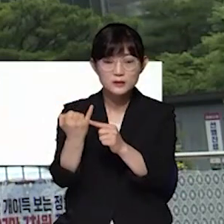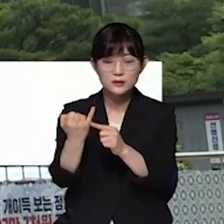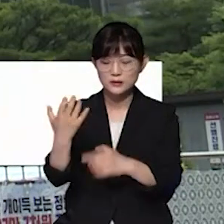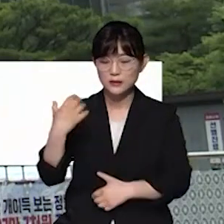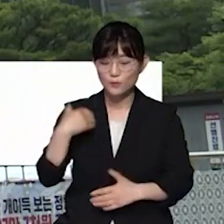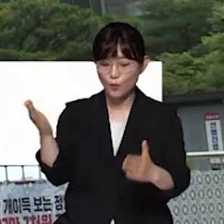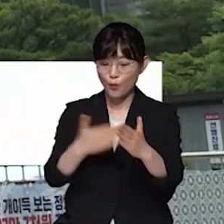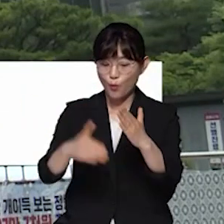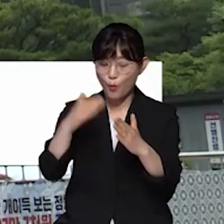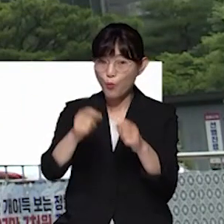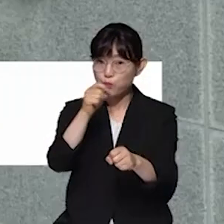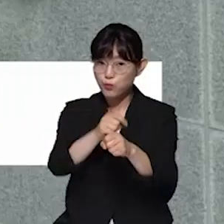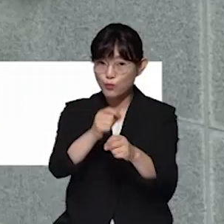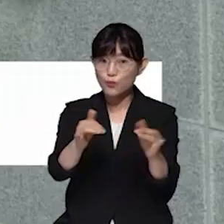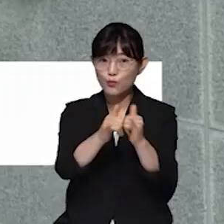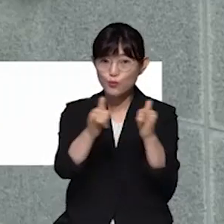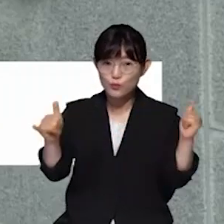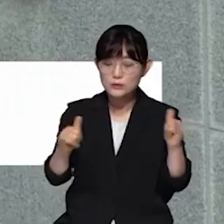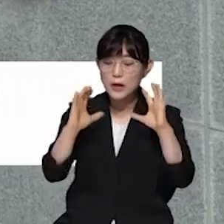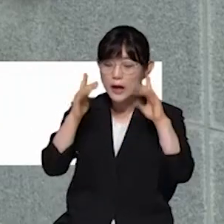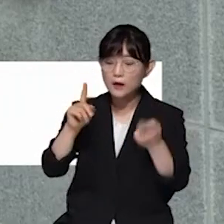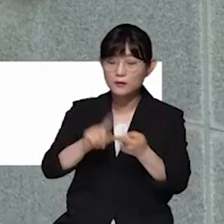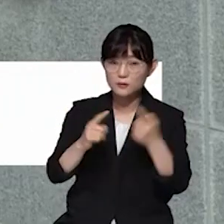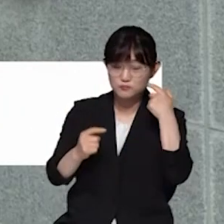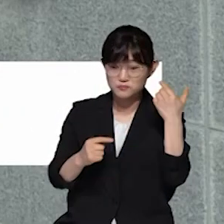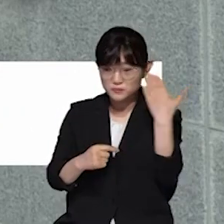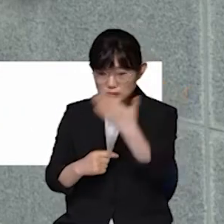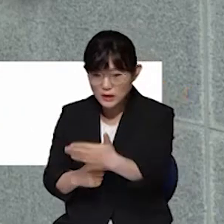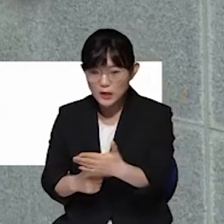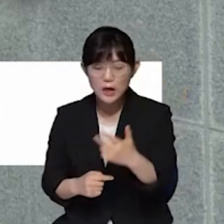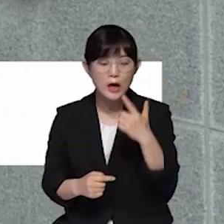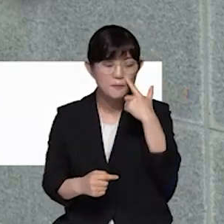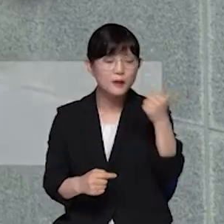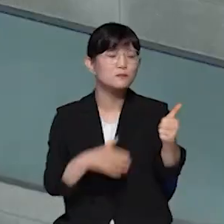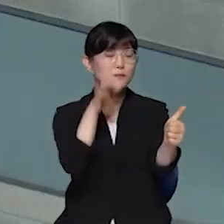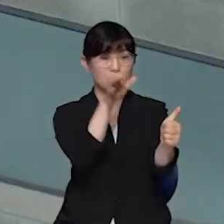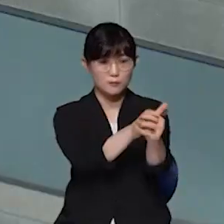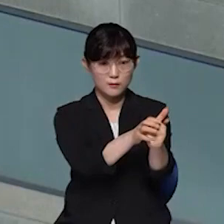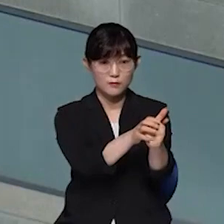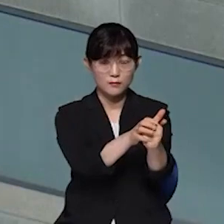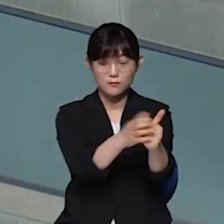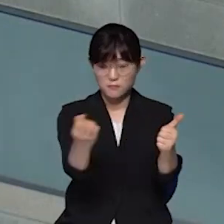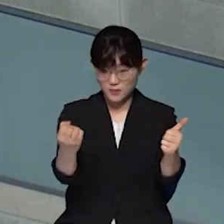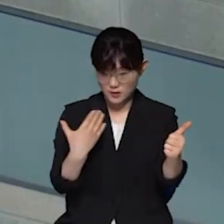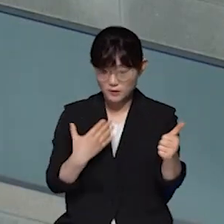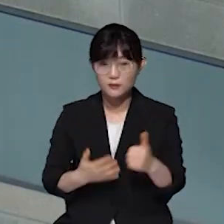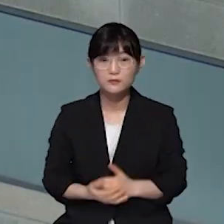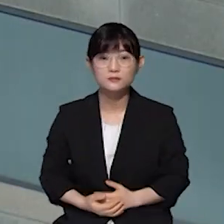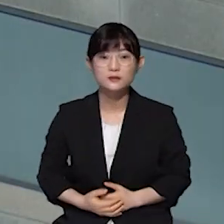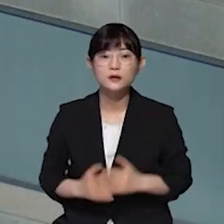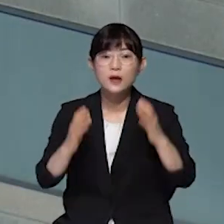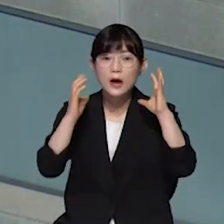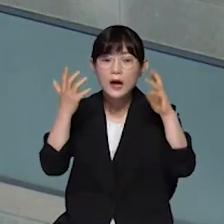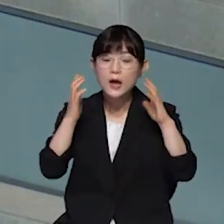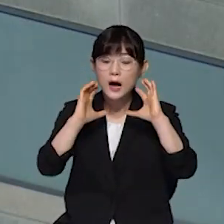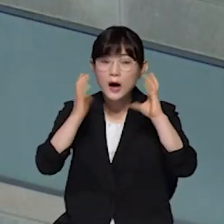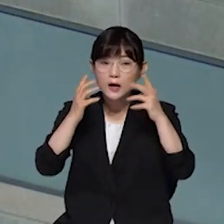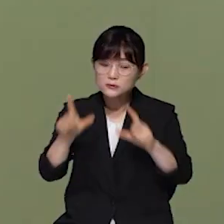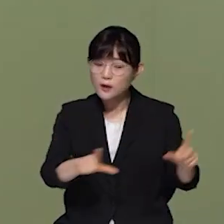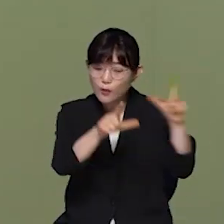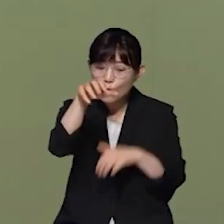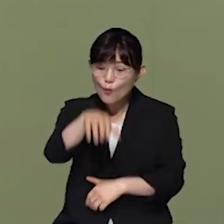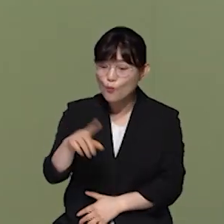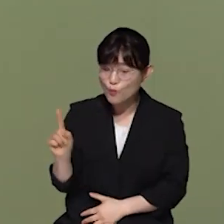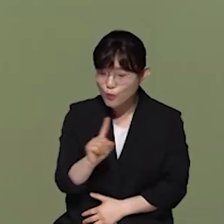공무원이 아이의 행방을 묻자 친정 아버지에게 맡겼다고 말했습니다. 하지만 아이가 정확히 어디에